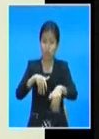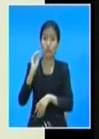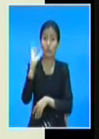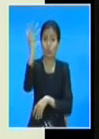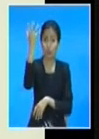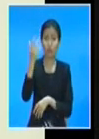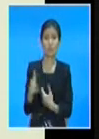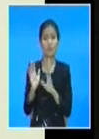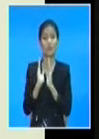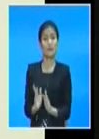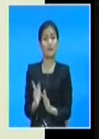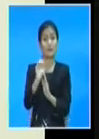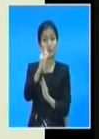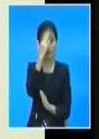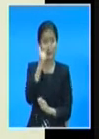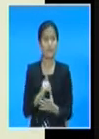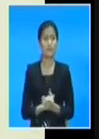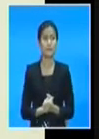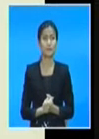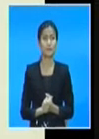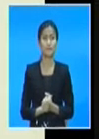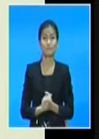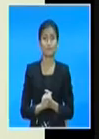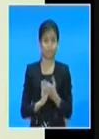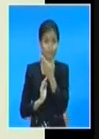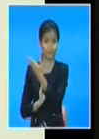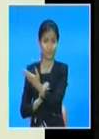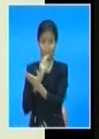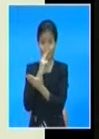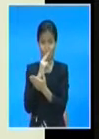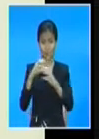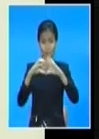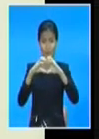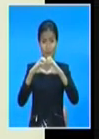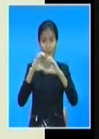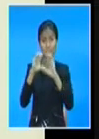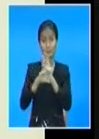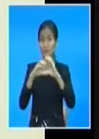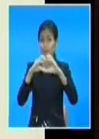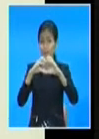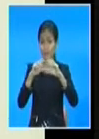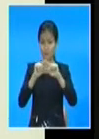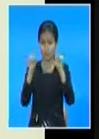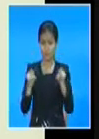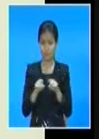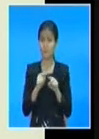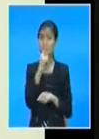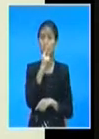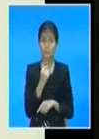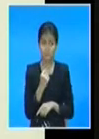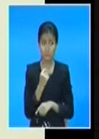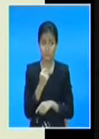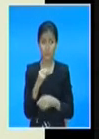ารักษาป่านี่ครับผมทดแทนด้วยหัวใจสีแดงนะฮะหัวใจสีแดงก็คือหัวใจ